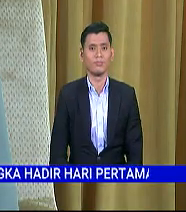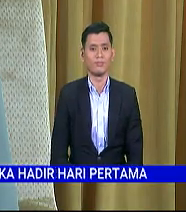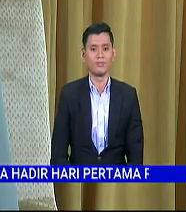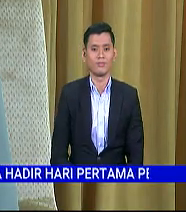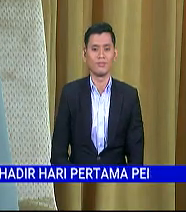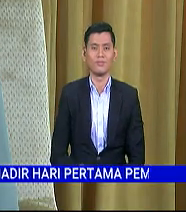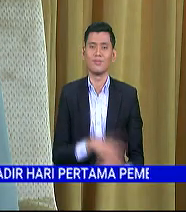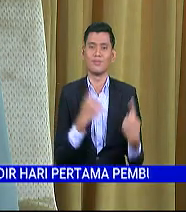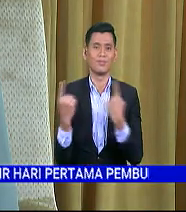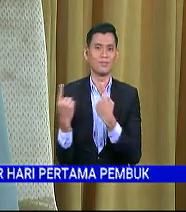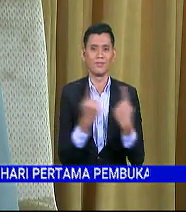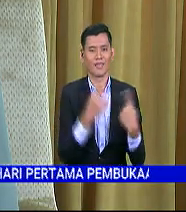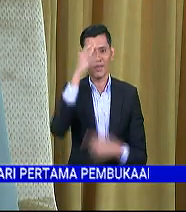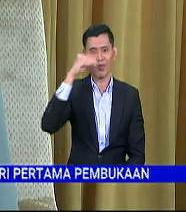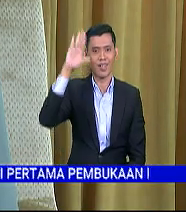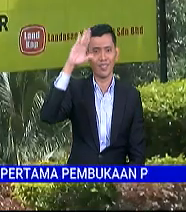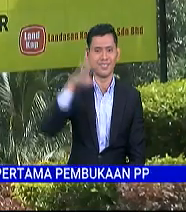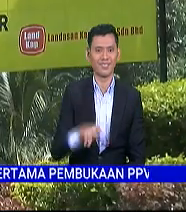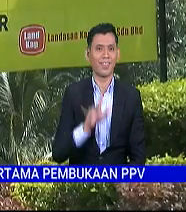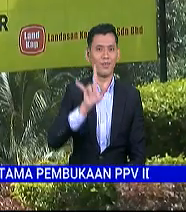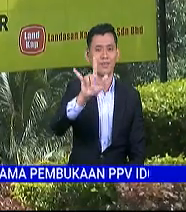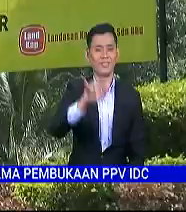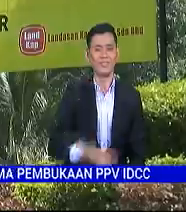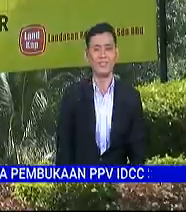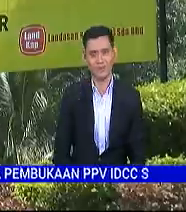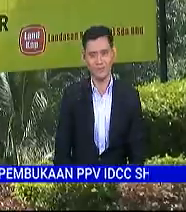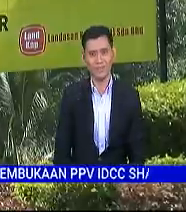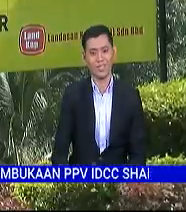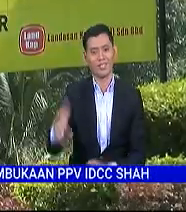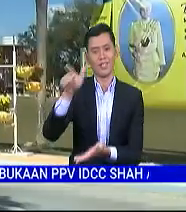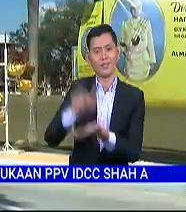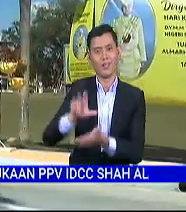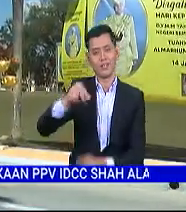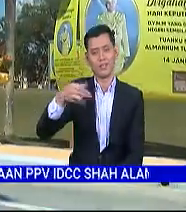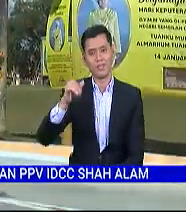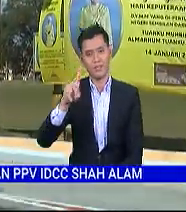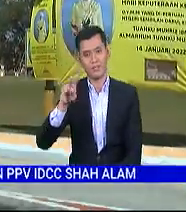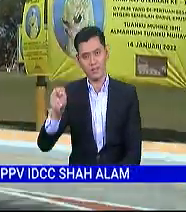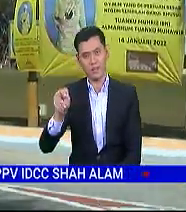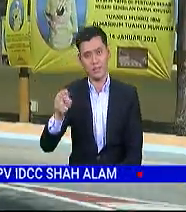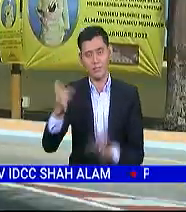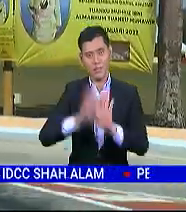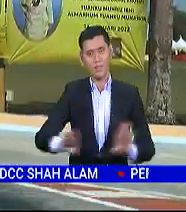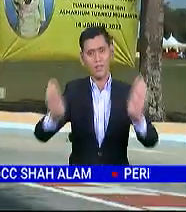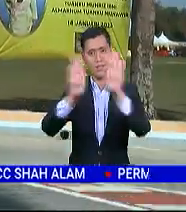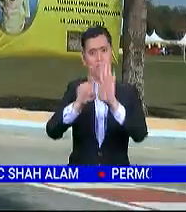Happy birthday Abang. Love you. Laporan Nura Syikin Harun untuk Berita